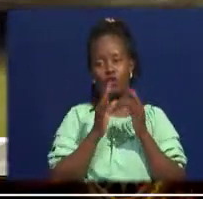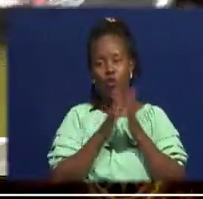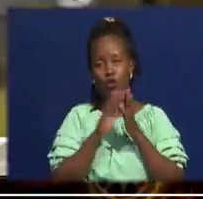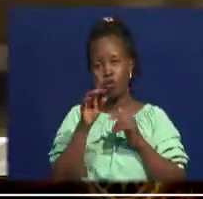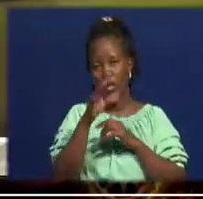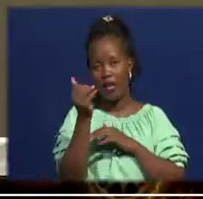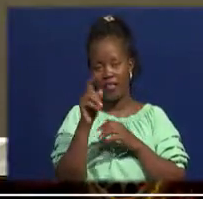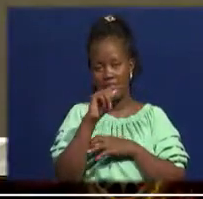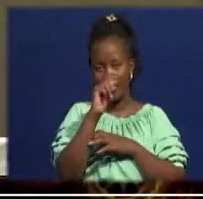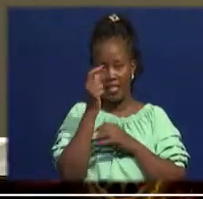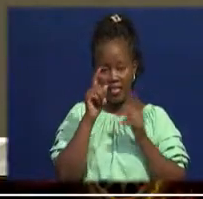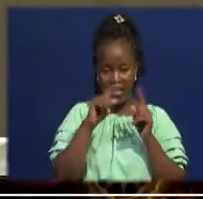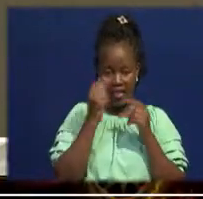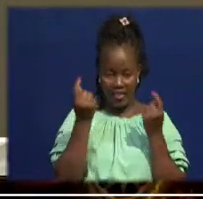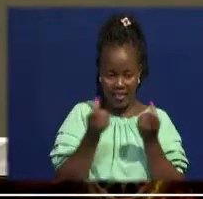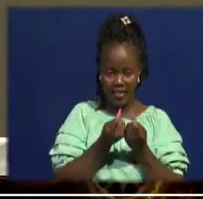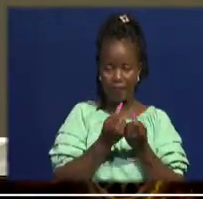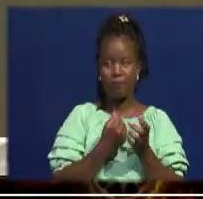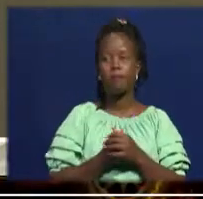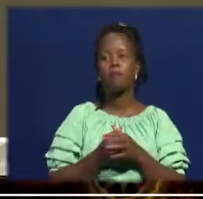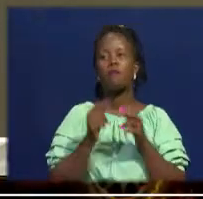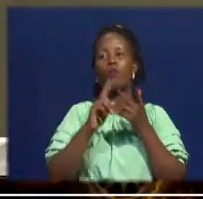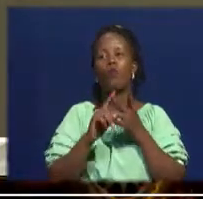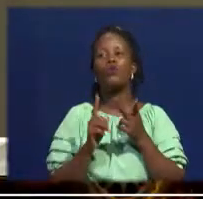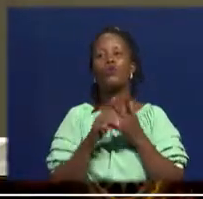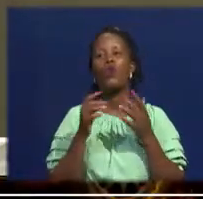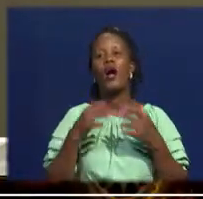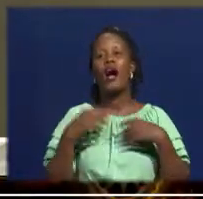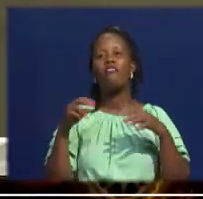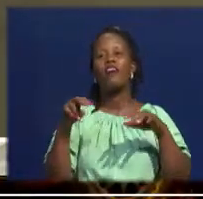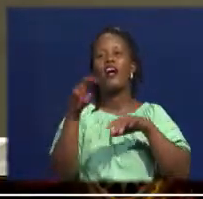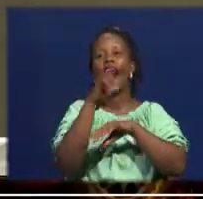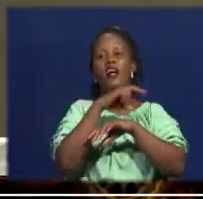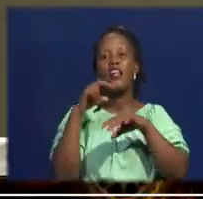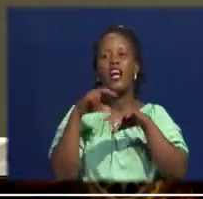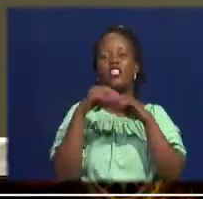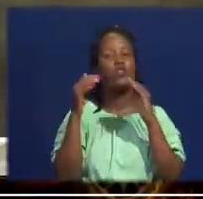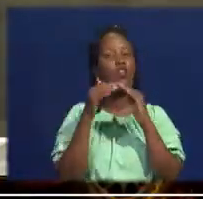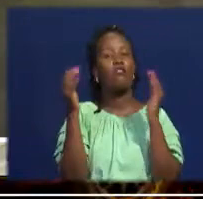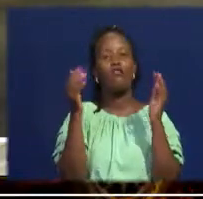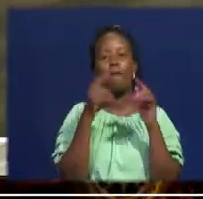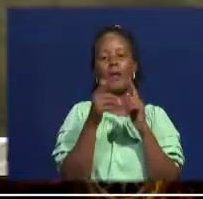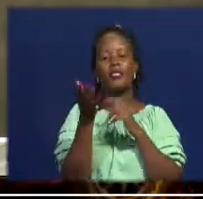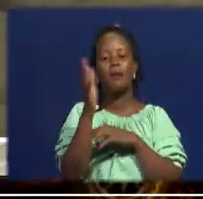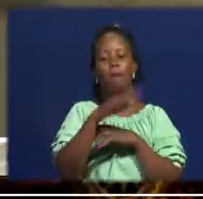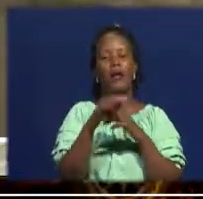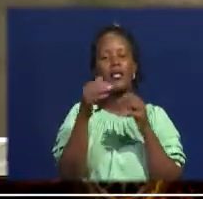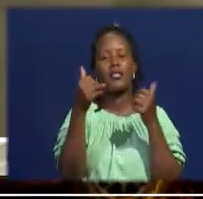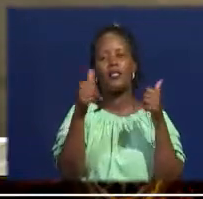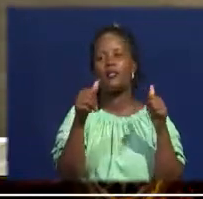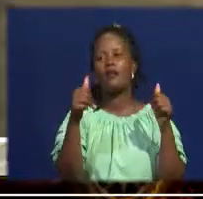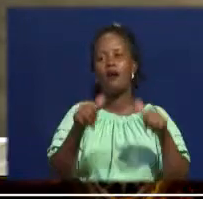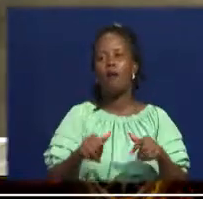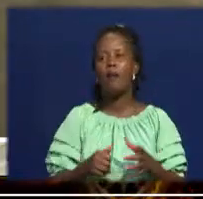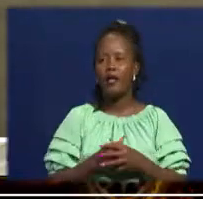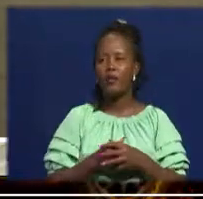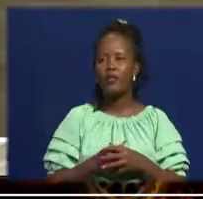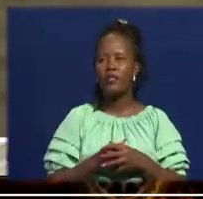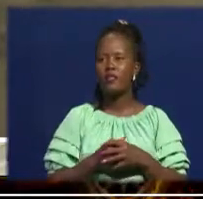Anwar wote watarudi kwa Super Rally. Alafu kuna kile kitengo cha kitaifa na hao bado hawajarudi.